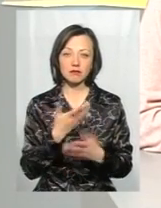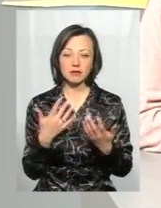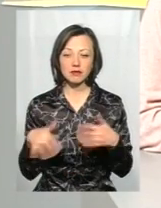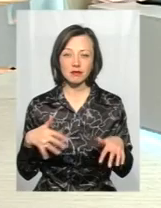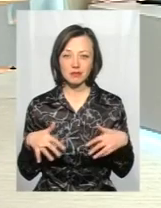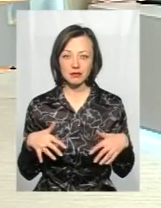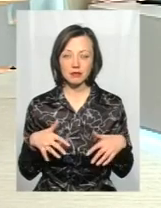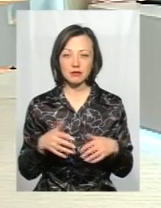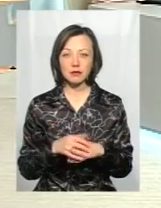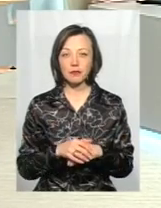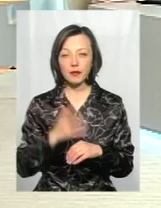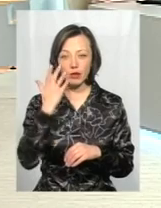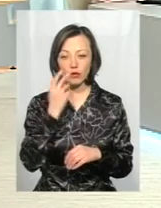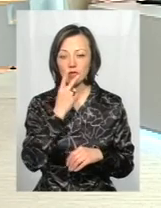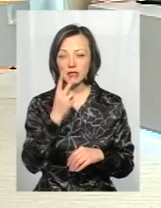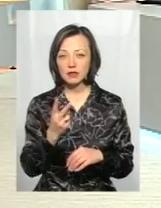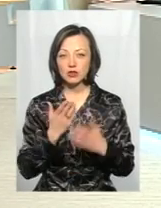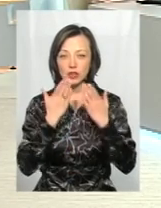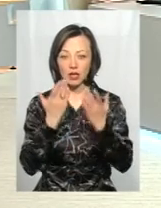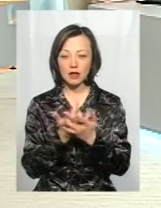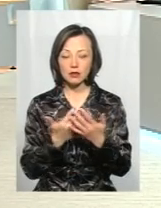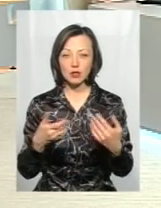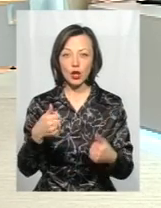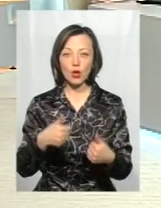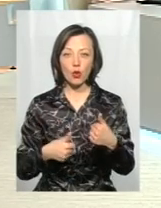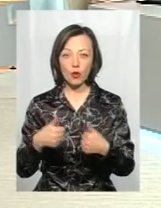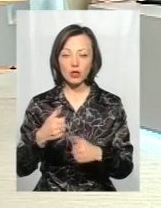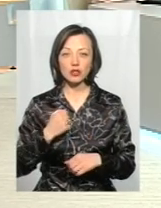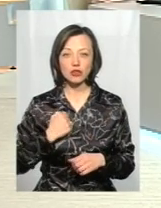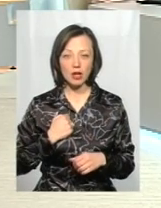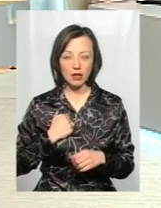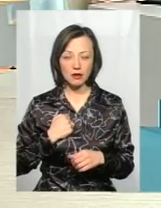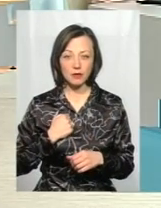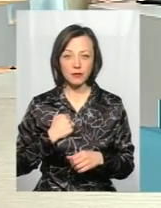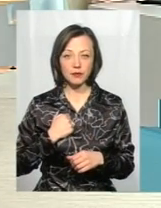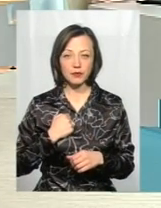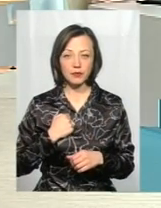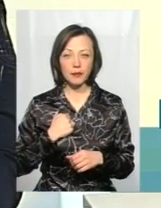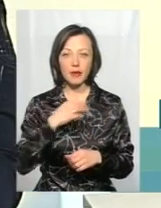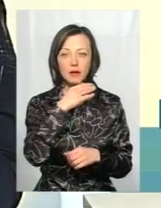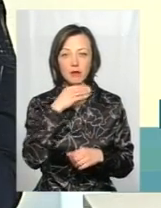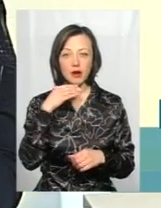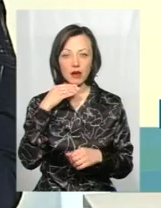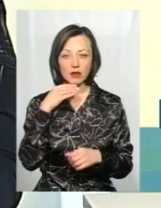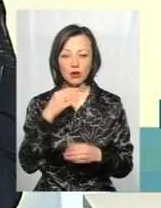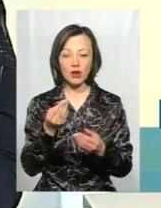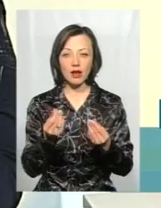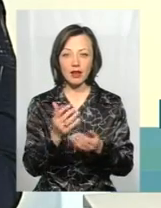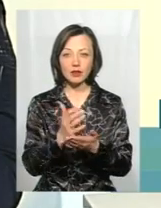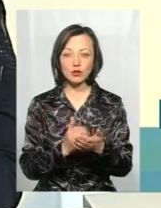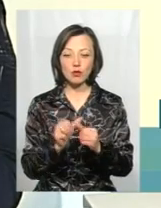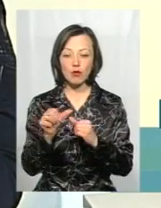що, коли дивишся і читаєш різноманітні конкурси, на жаль, багато ресурсів залишається